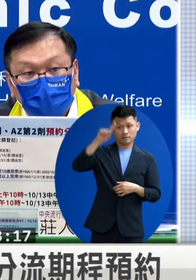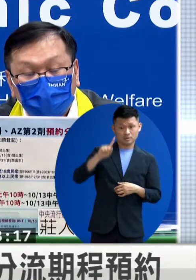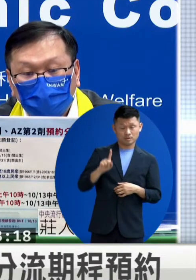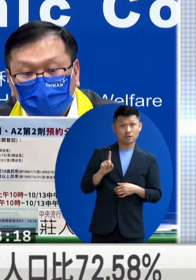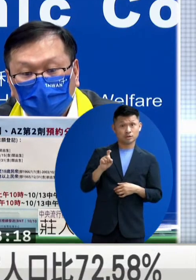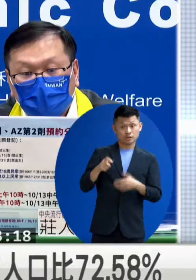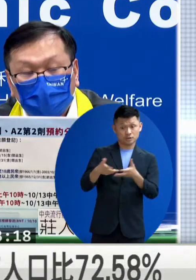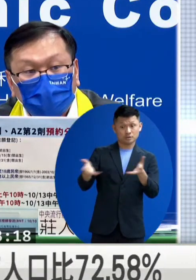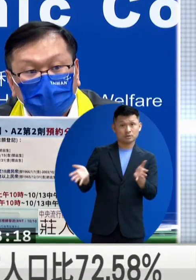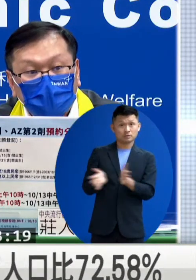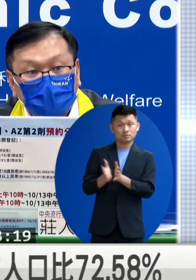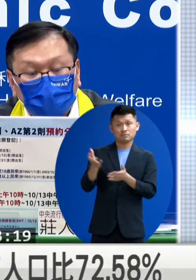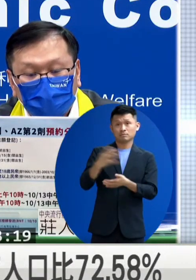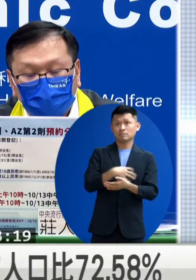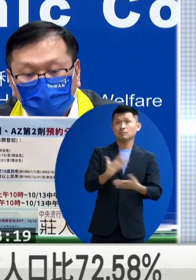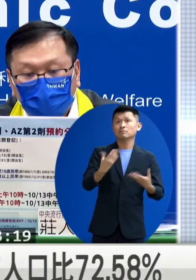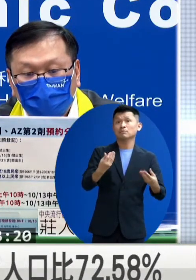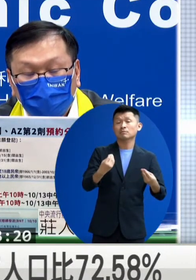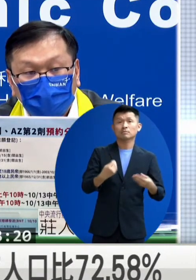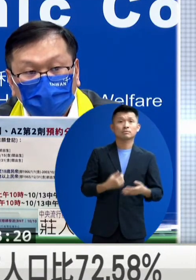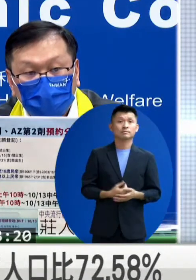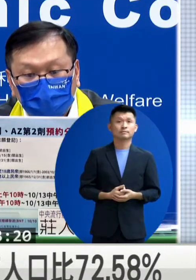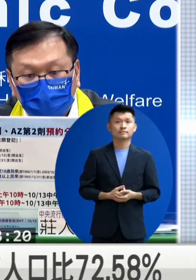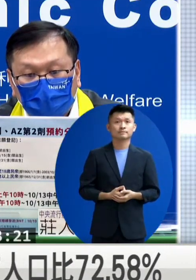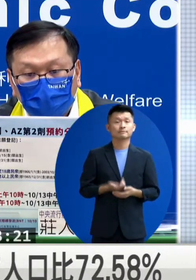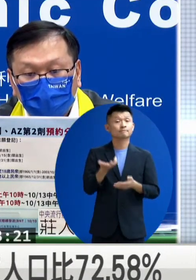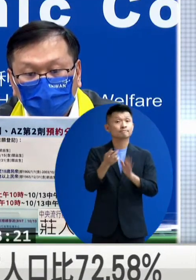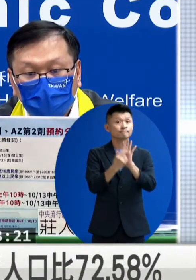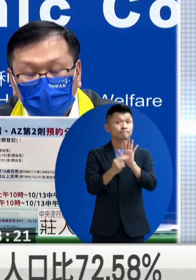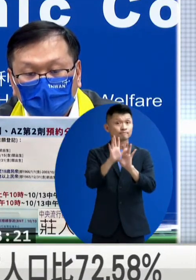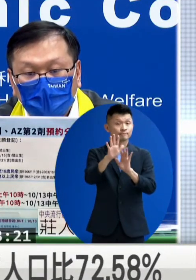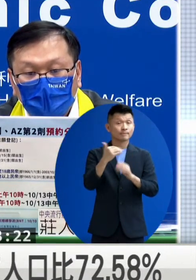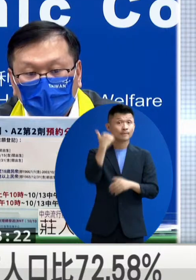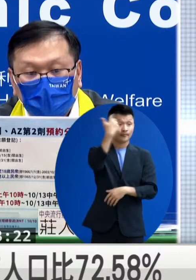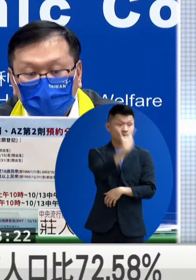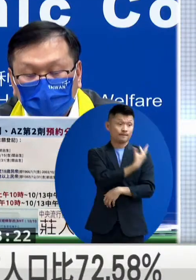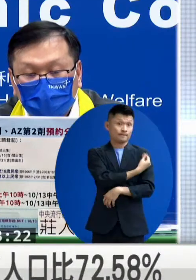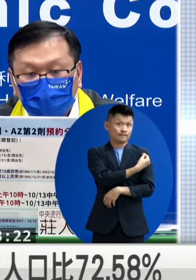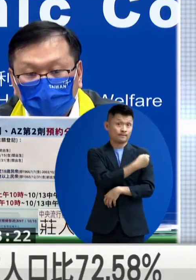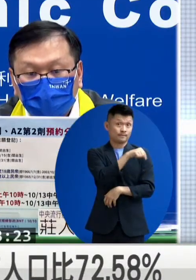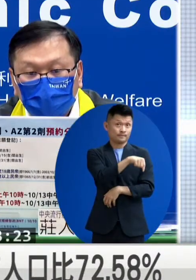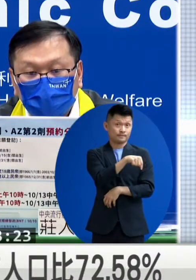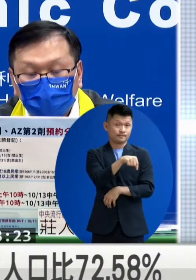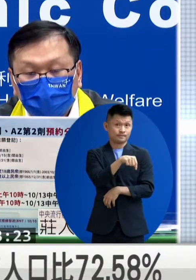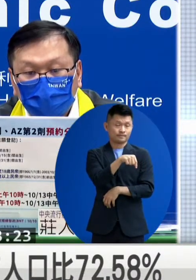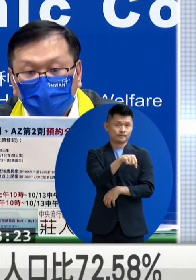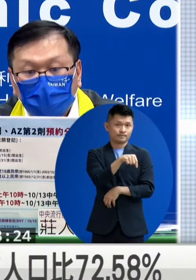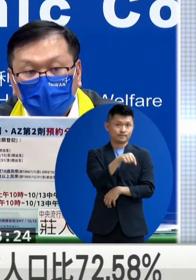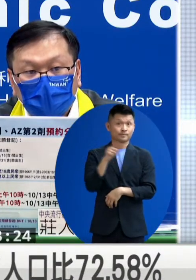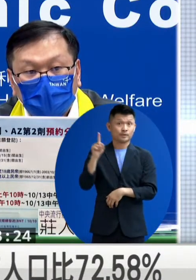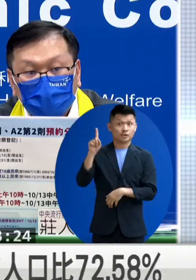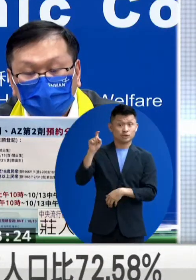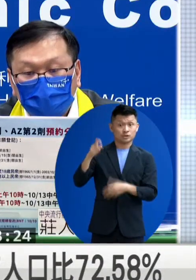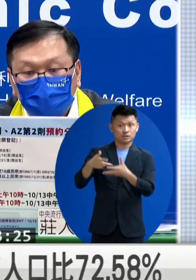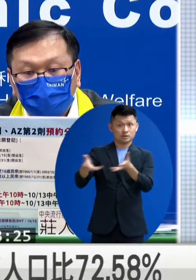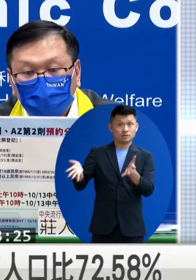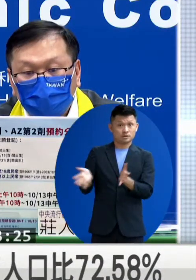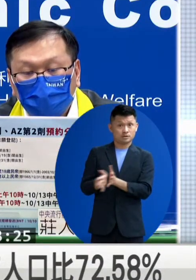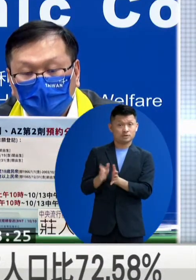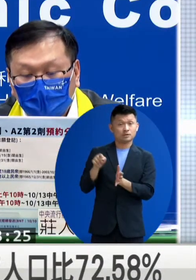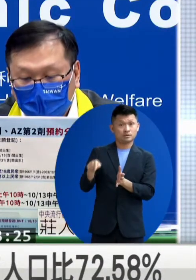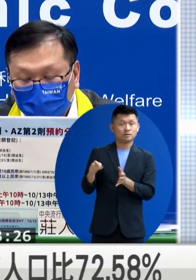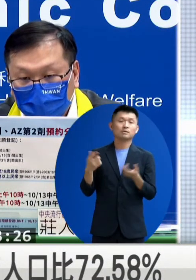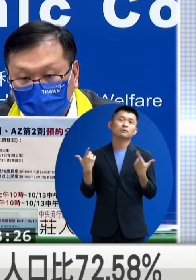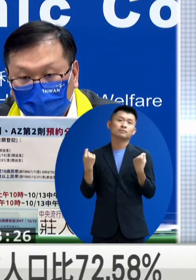没有放进去，所以他刚刚特别跟各位说，就是高端的部分 但第十一期是就是由大家自己